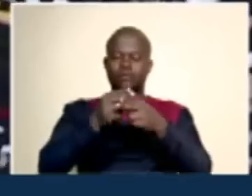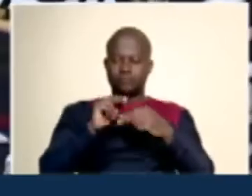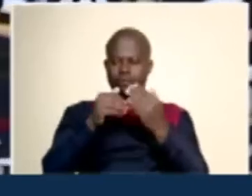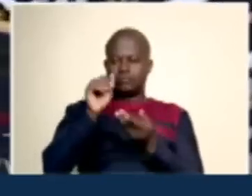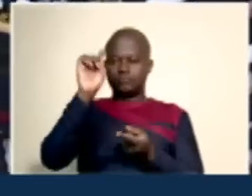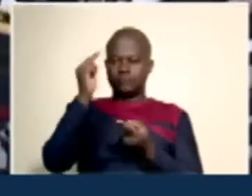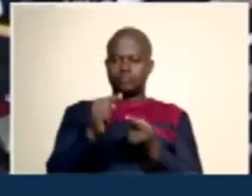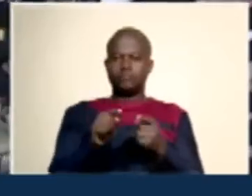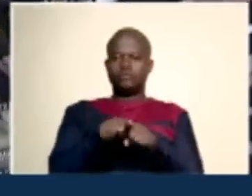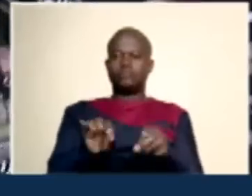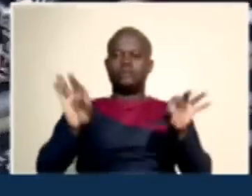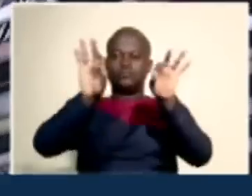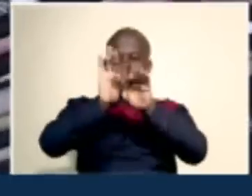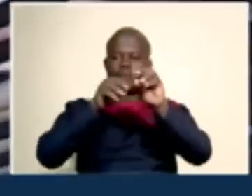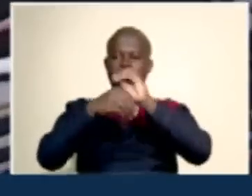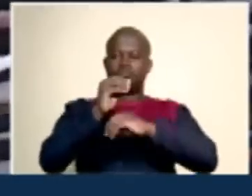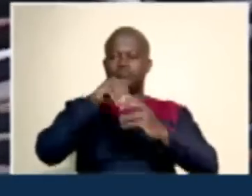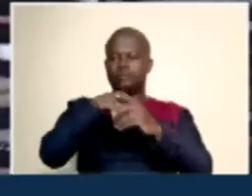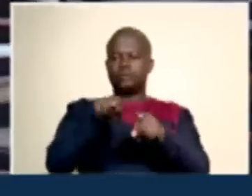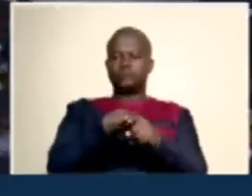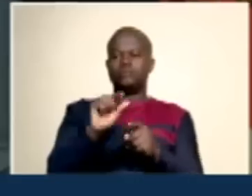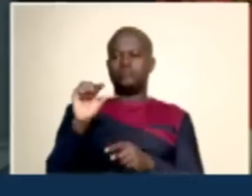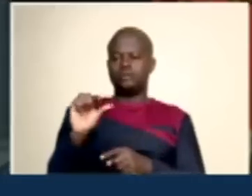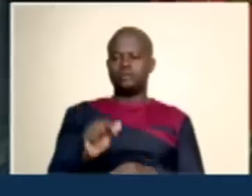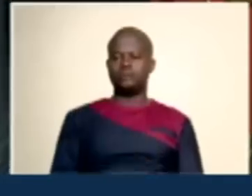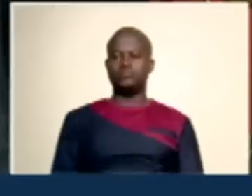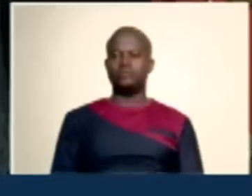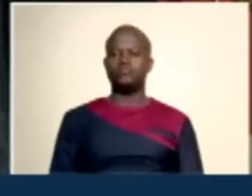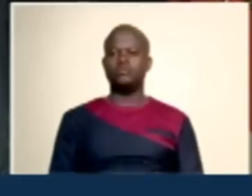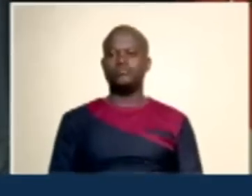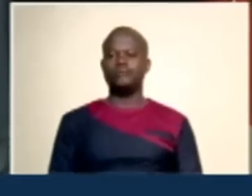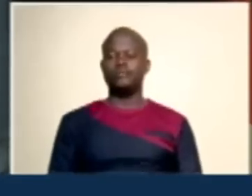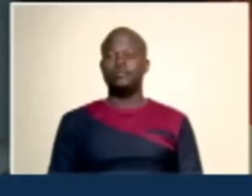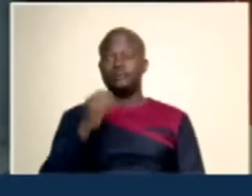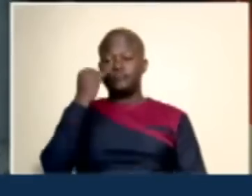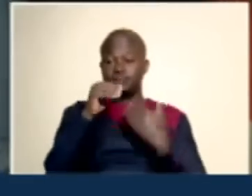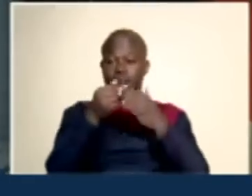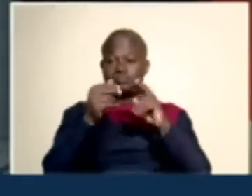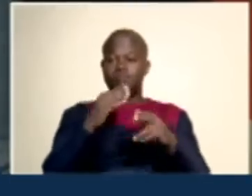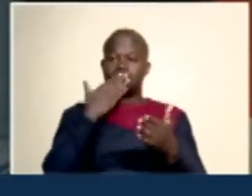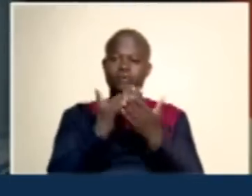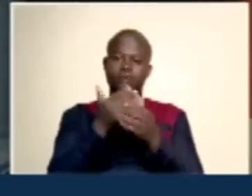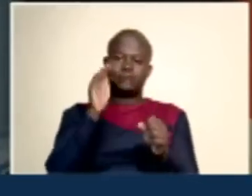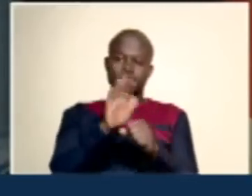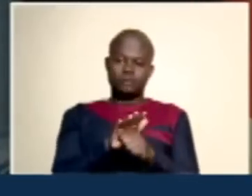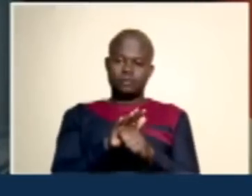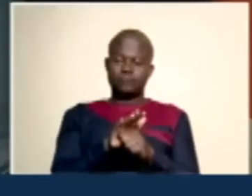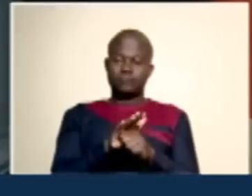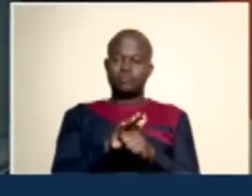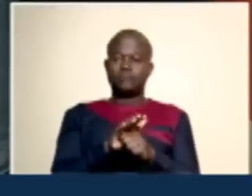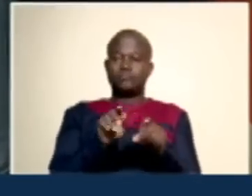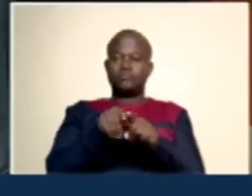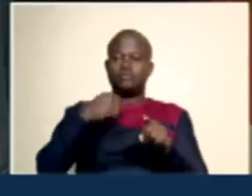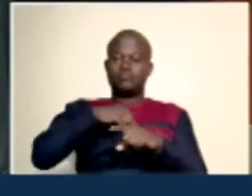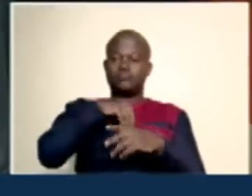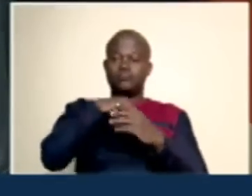bugabanuka, n'ibiciro by'ibizigurishirizwamo nabyo bikajya hasi. Akiramutse kibayeho byaba ari byiza cyane ku bantu nkatwe